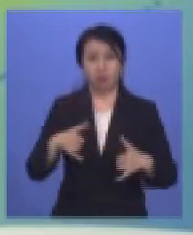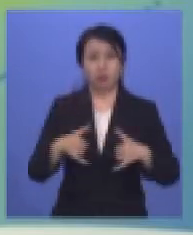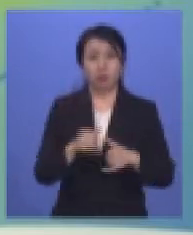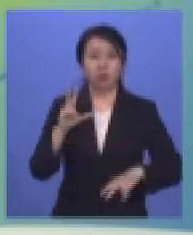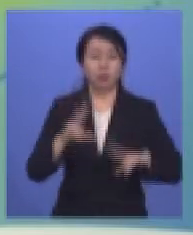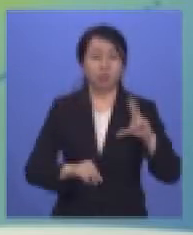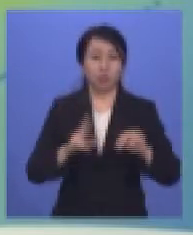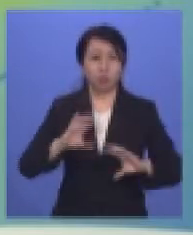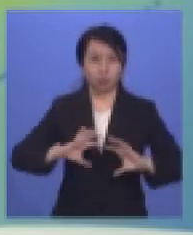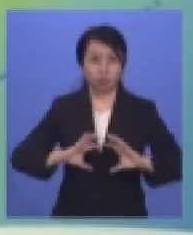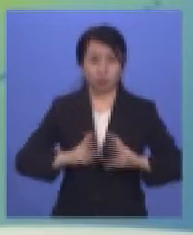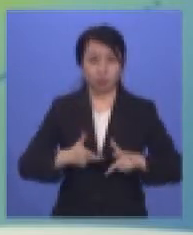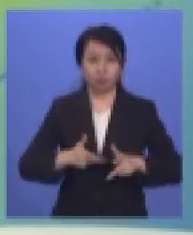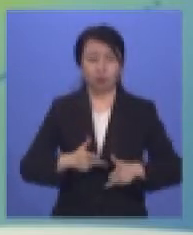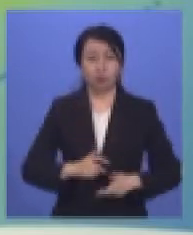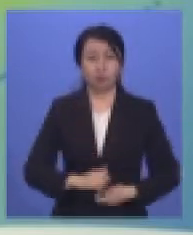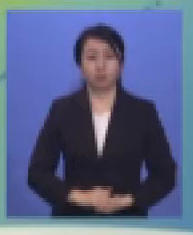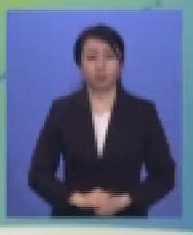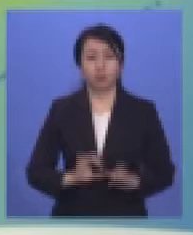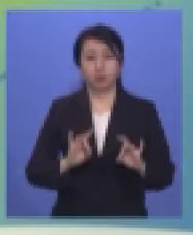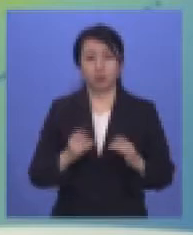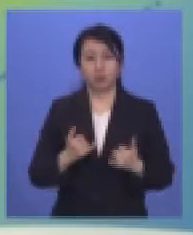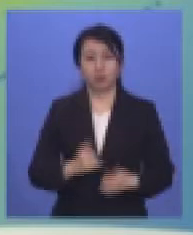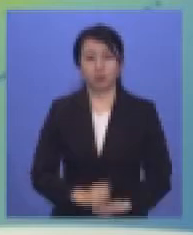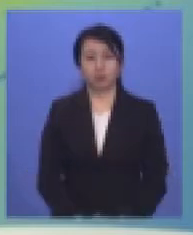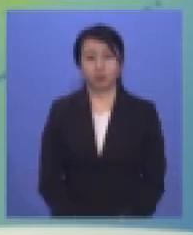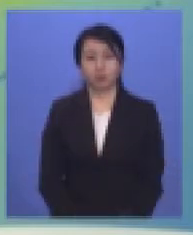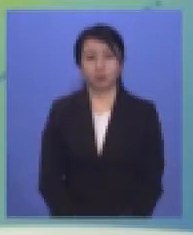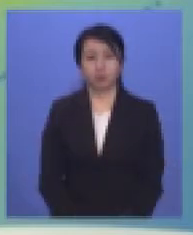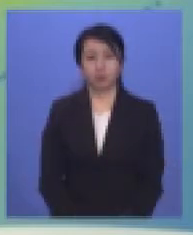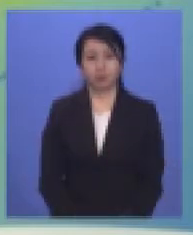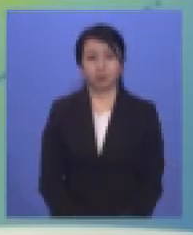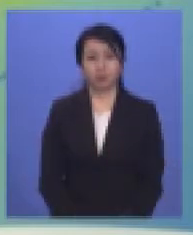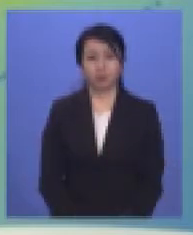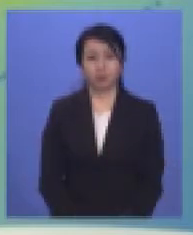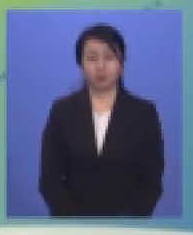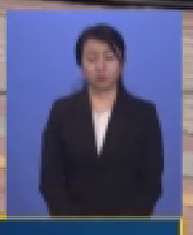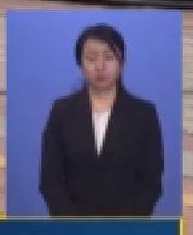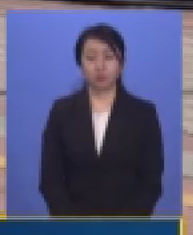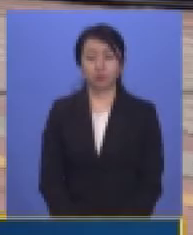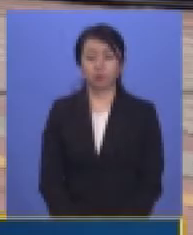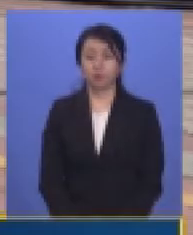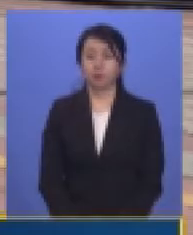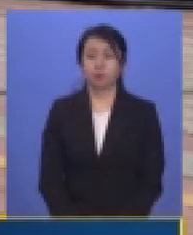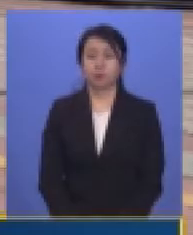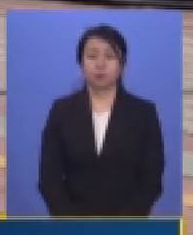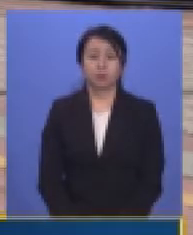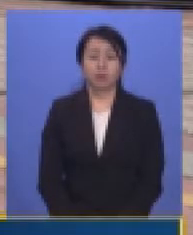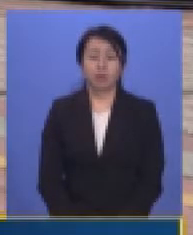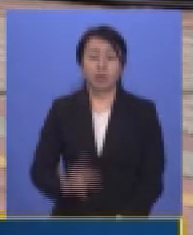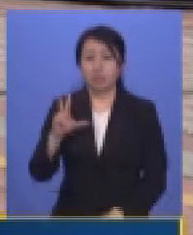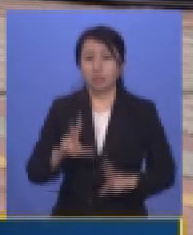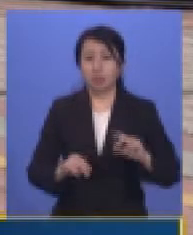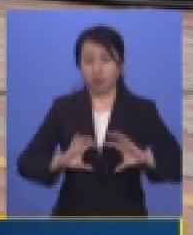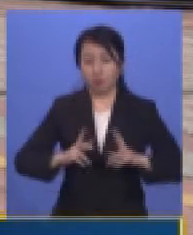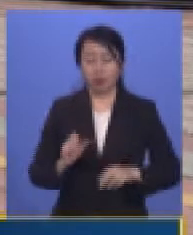победой, удостоившись титула чемпион мира. Подробнее расскажет наш корреспондент Малика Кайрат. Чемпионат